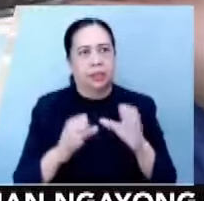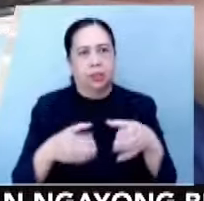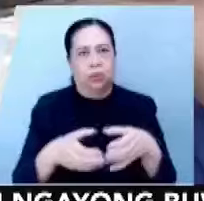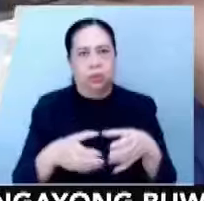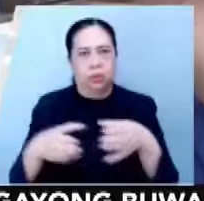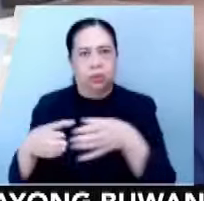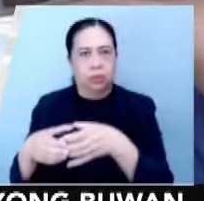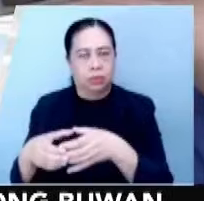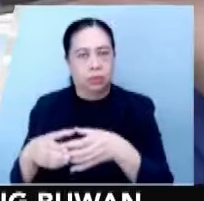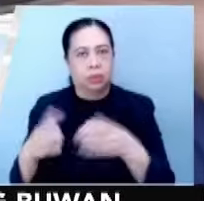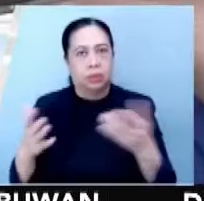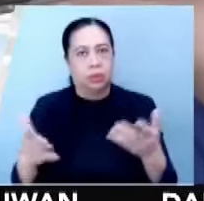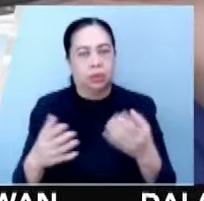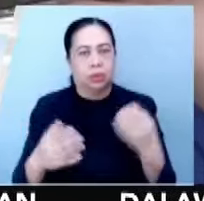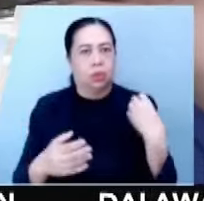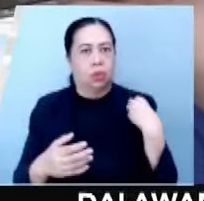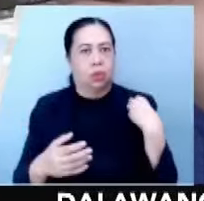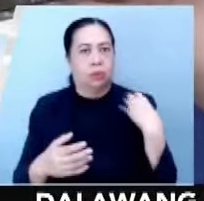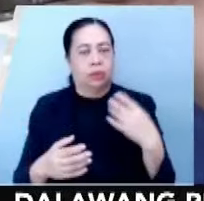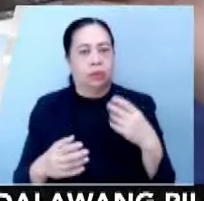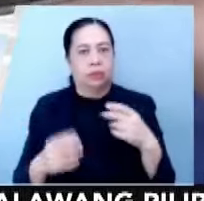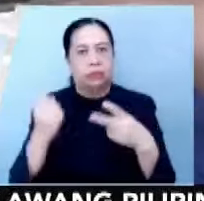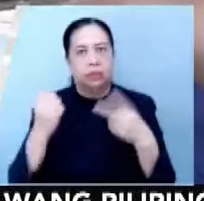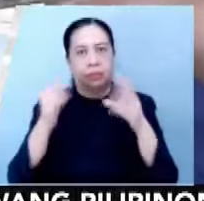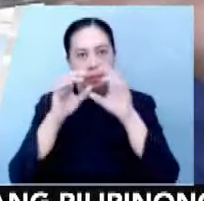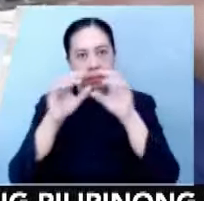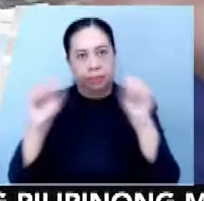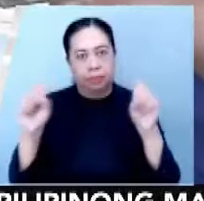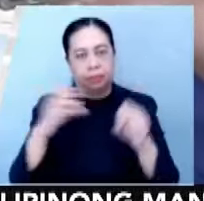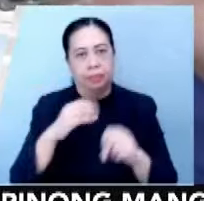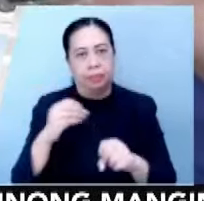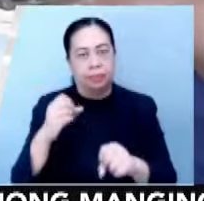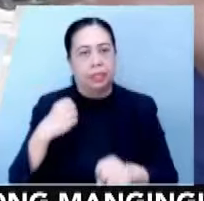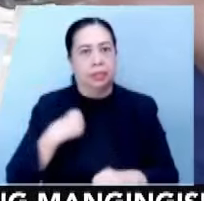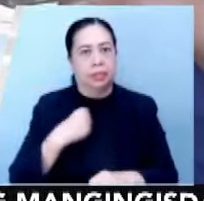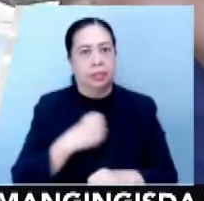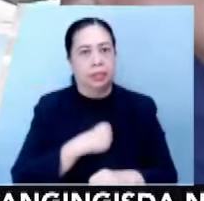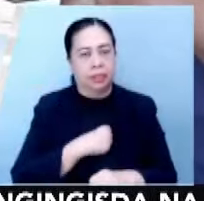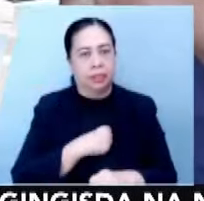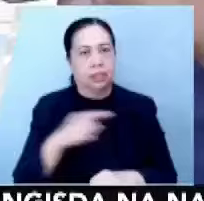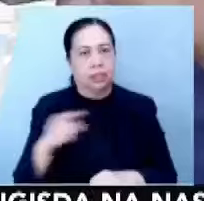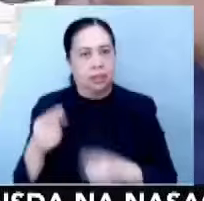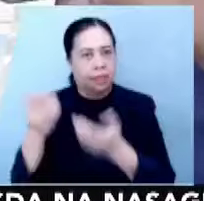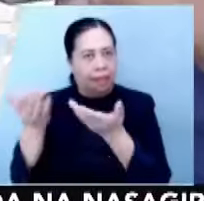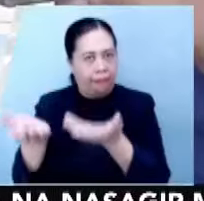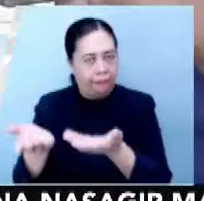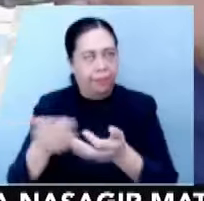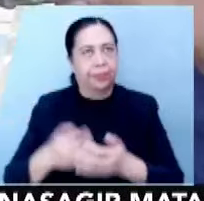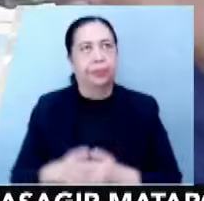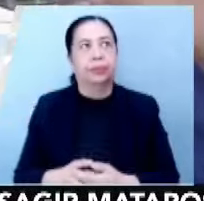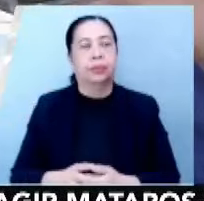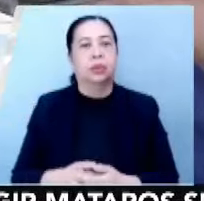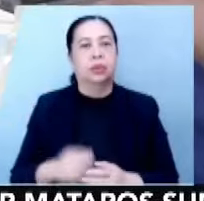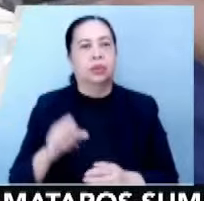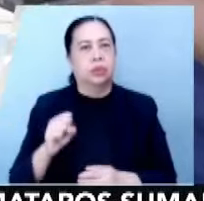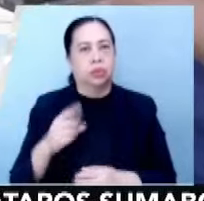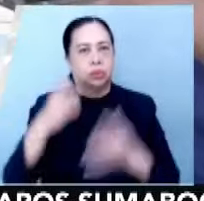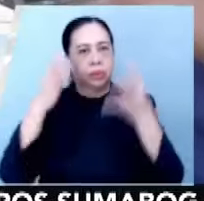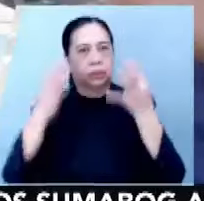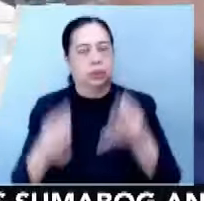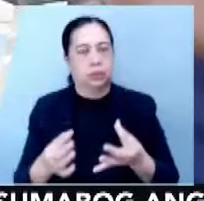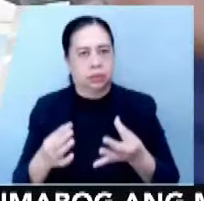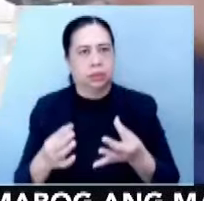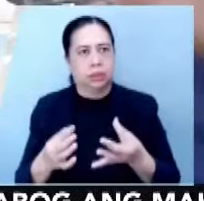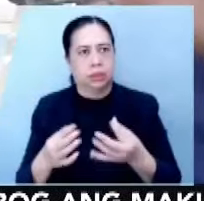wherein Office of the President and the Senate counterparts are there. So we will decide on that, the